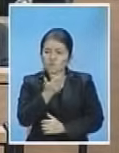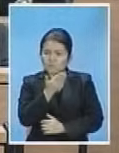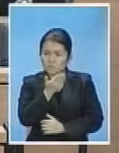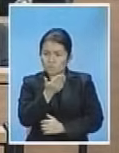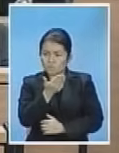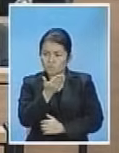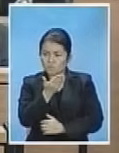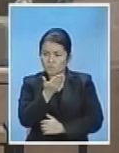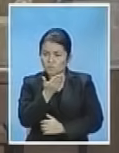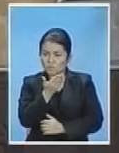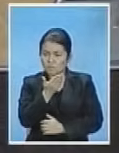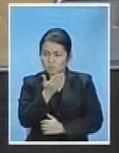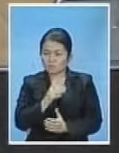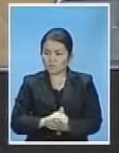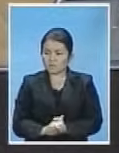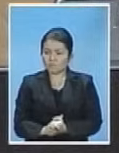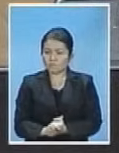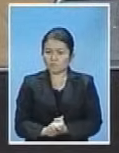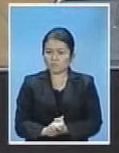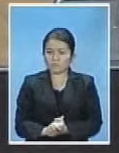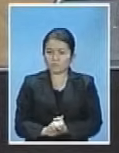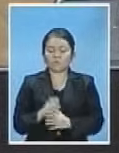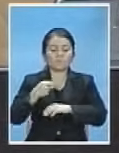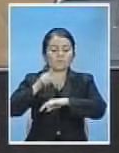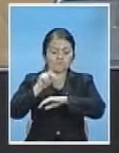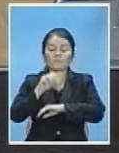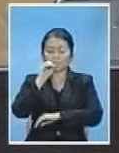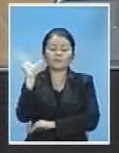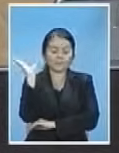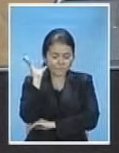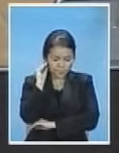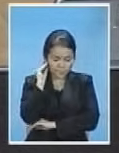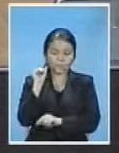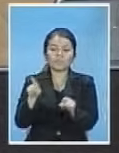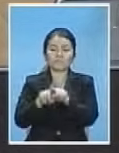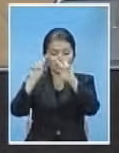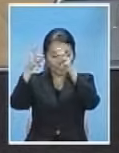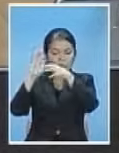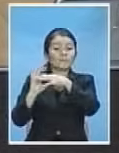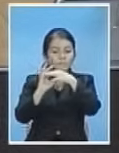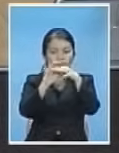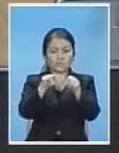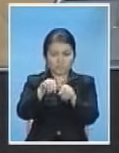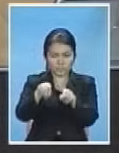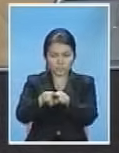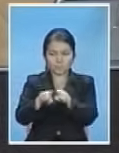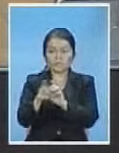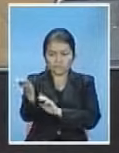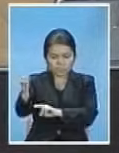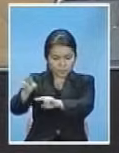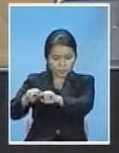ให้ผู้ติ คือท่านครับผมฟังอยู่นะครับก็ยังอยู่ในประเด็นนะครับครับเชิญท่านนั่งเถอะ